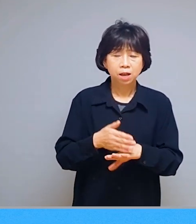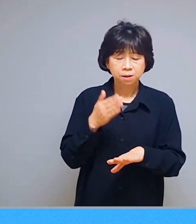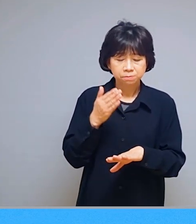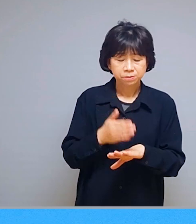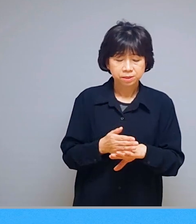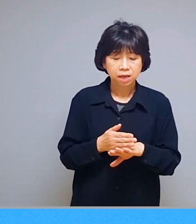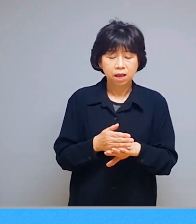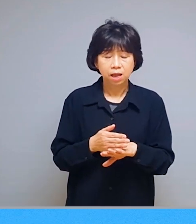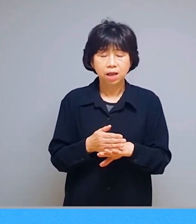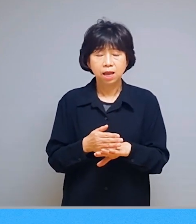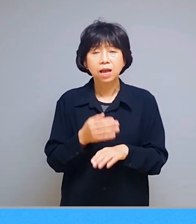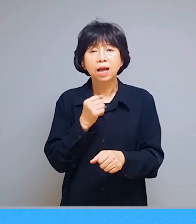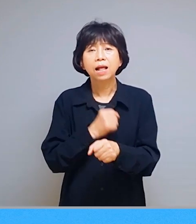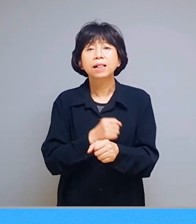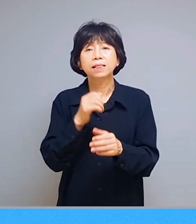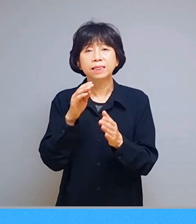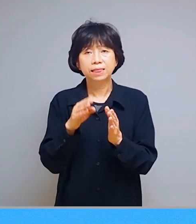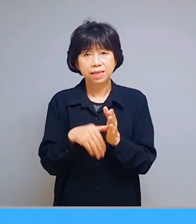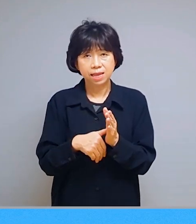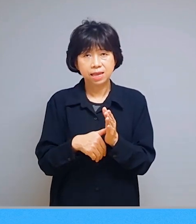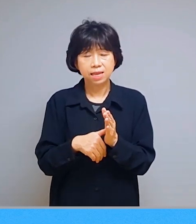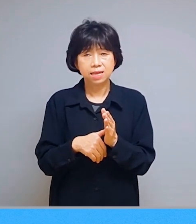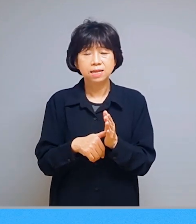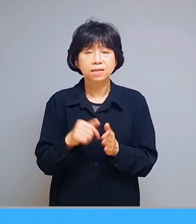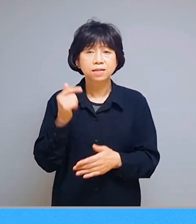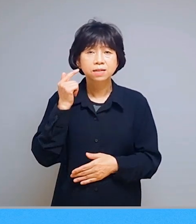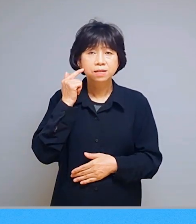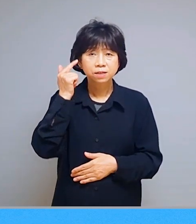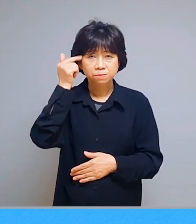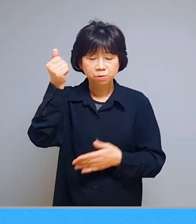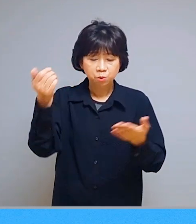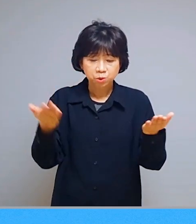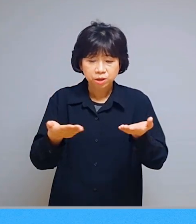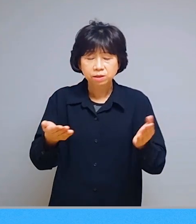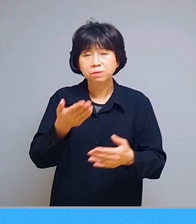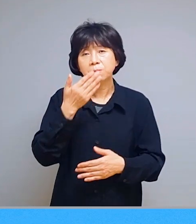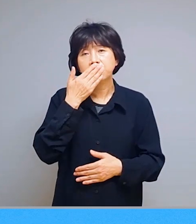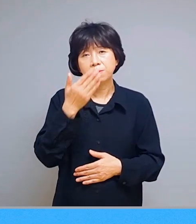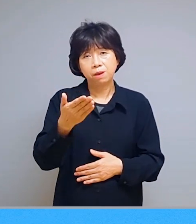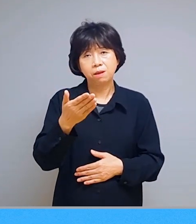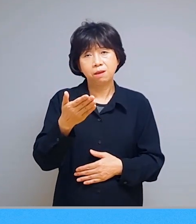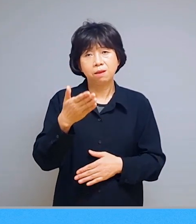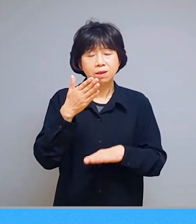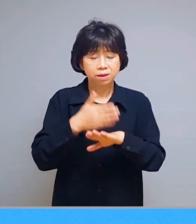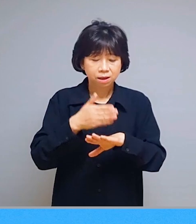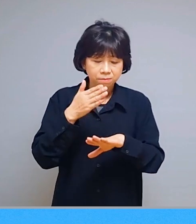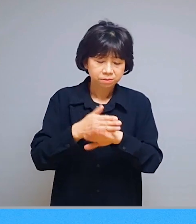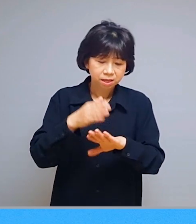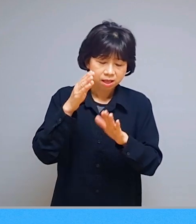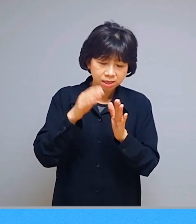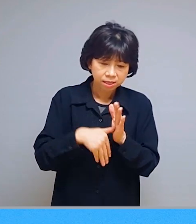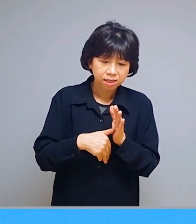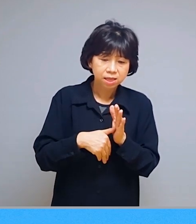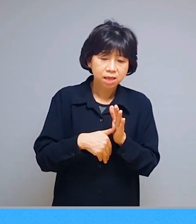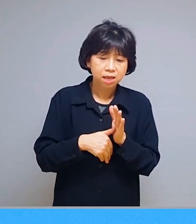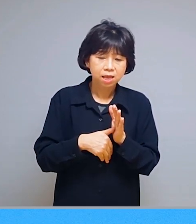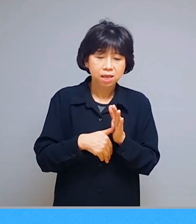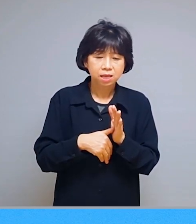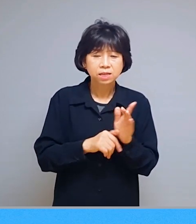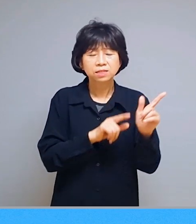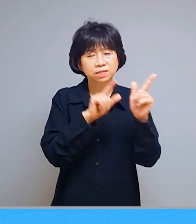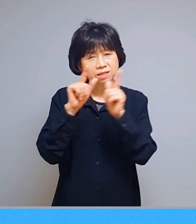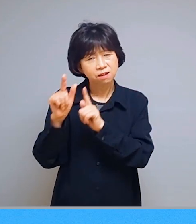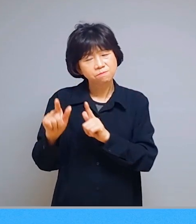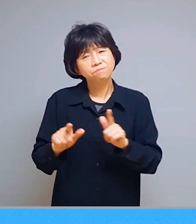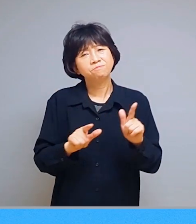감사를 해야 목회를 할 수 있는 거죠. 감사를 해야 우리의 인생을 살아갈 수가 있는